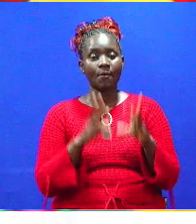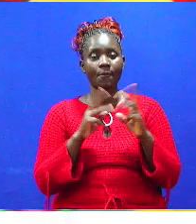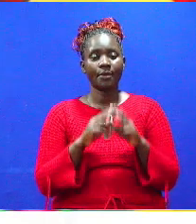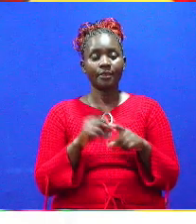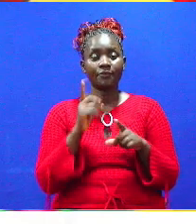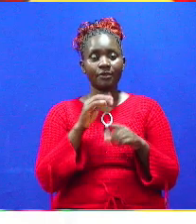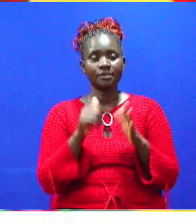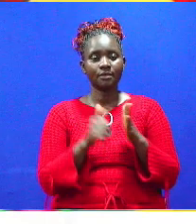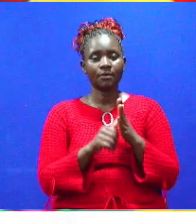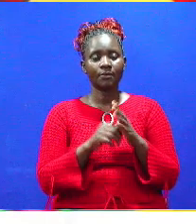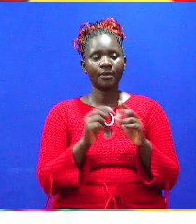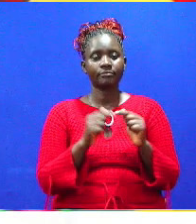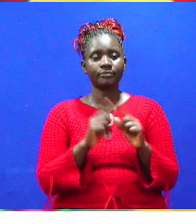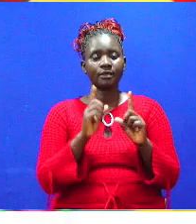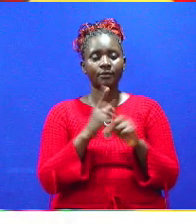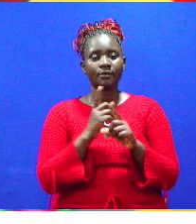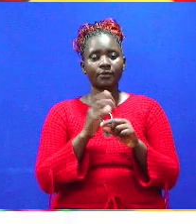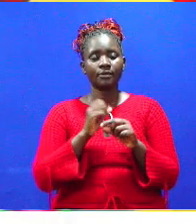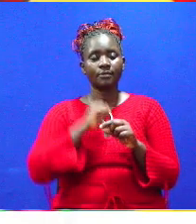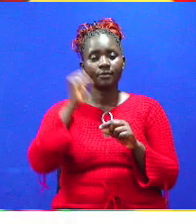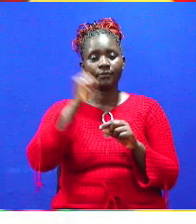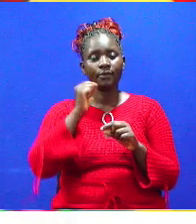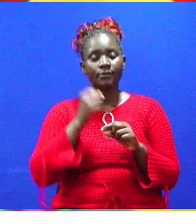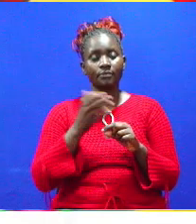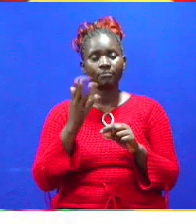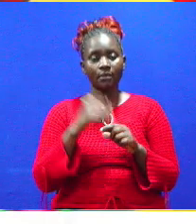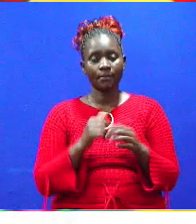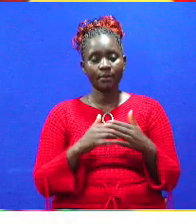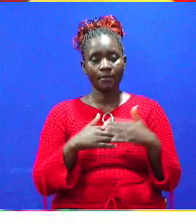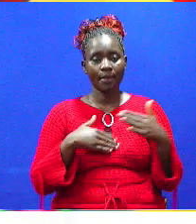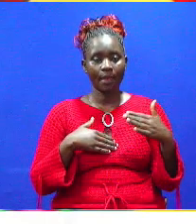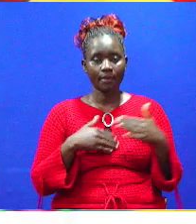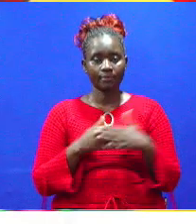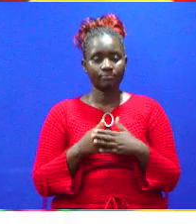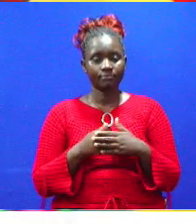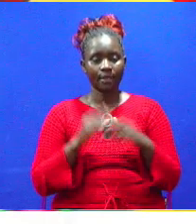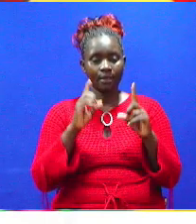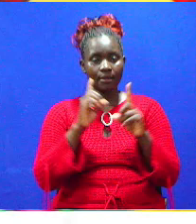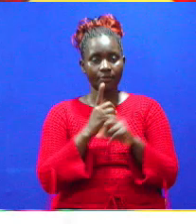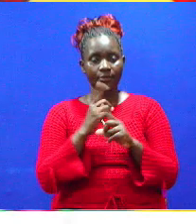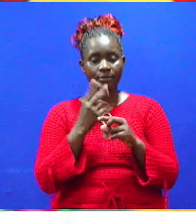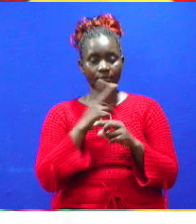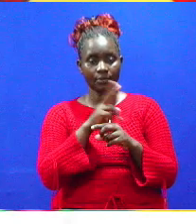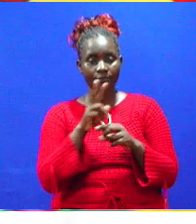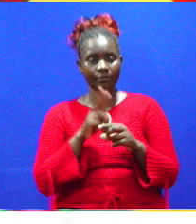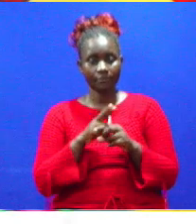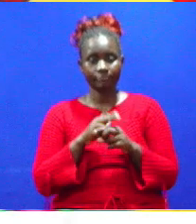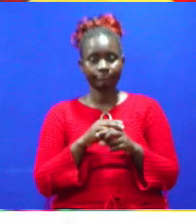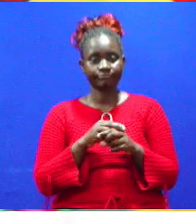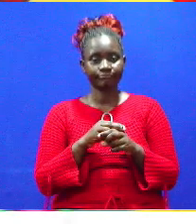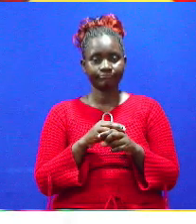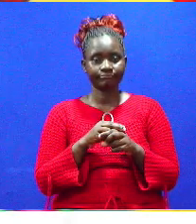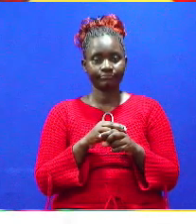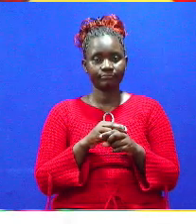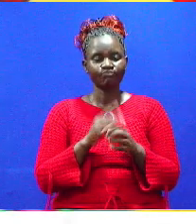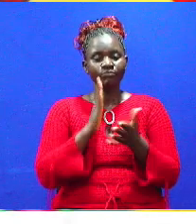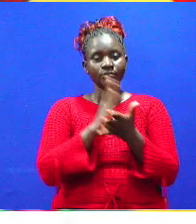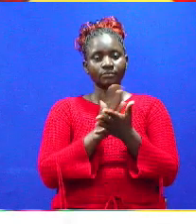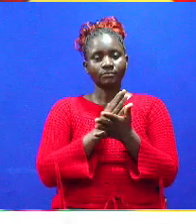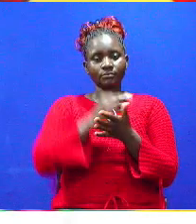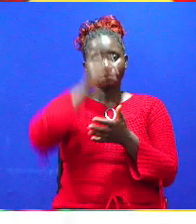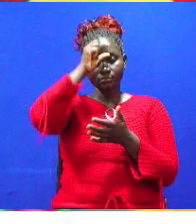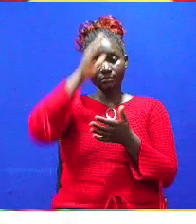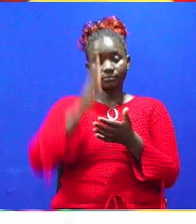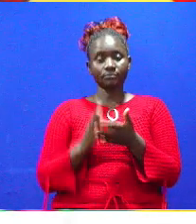gajana chita bauti chiyabo chia kisiasa nigo achire magega ye chita bauti korrekana hanene gati yomo governor bwe county yo